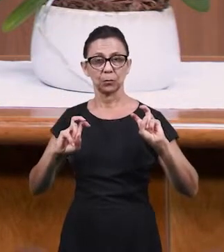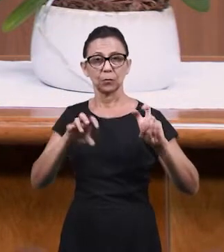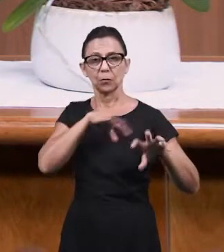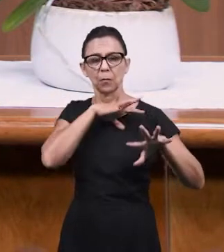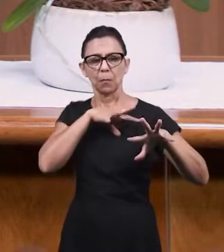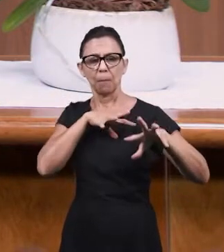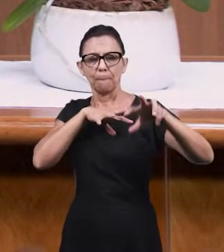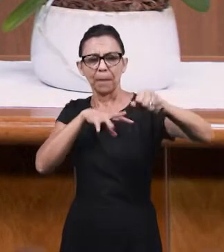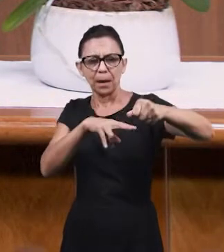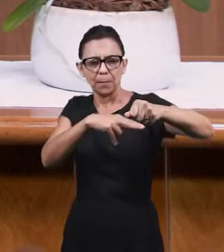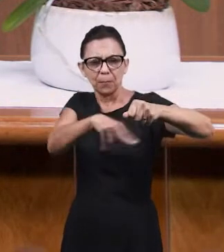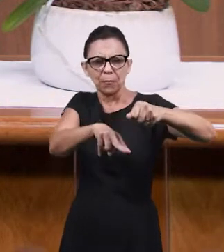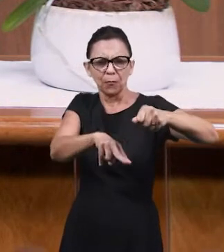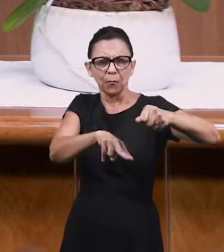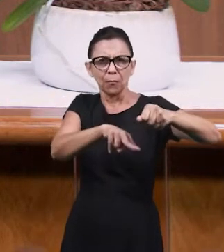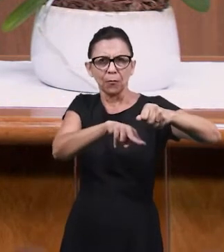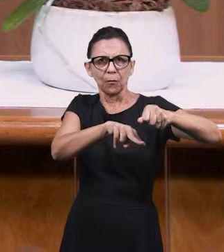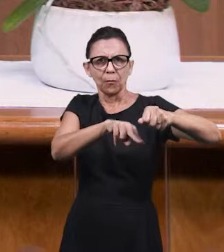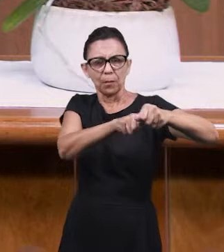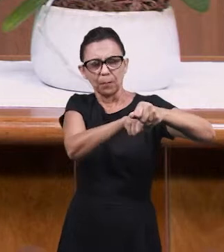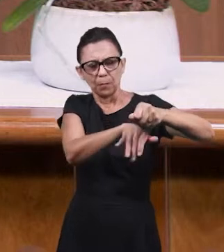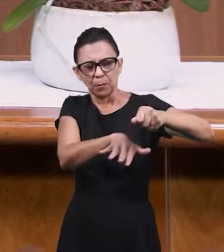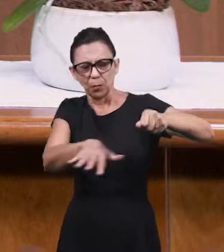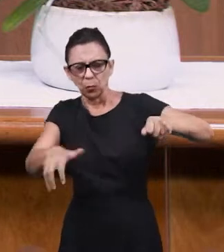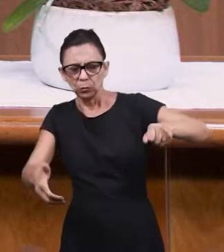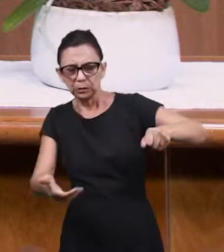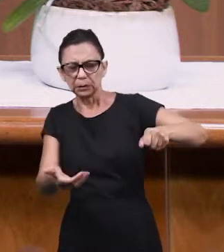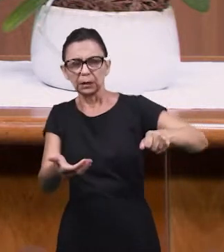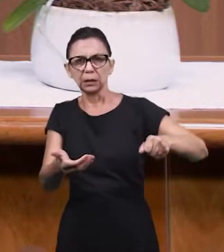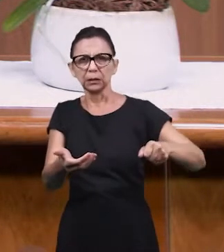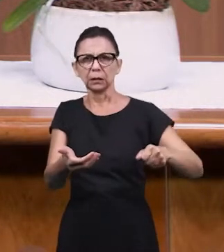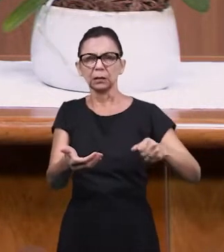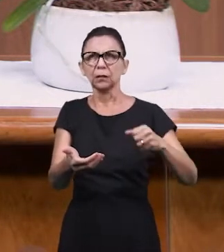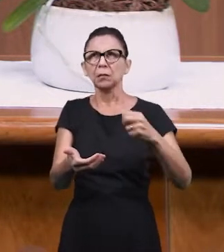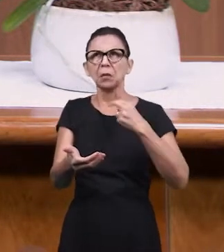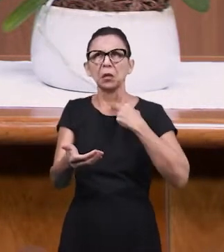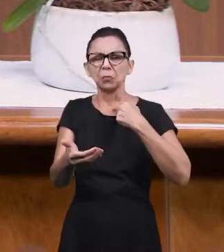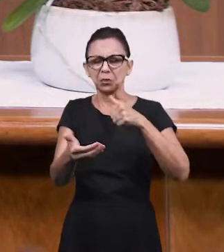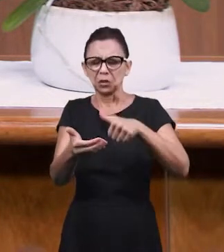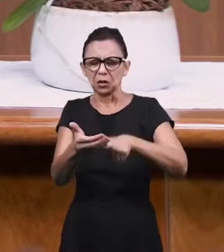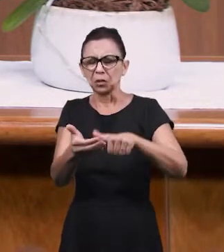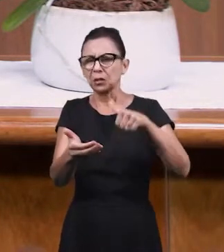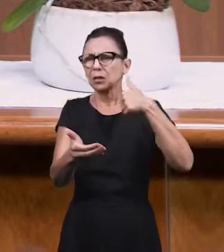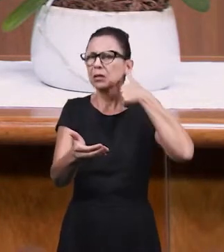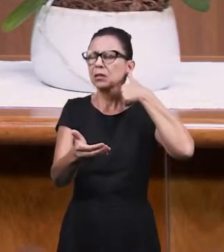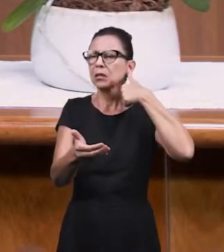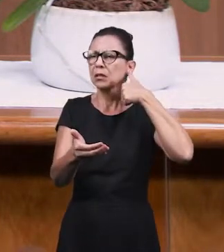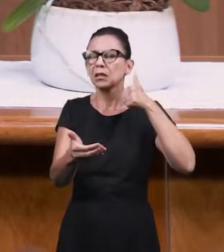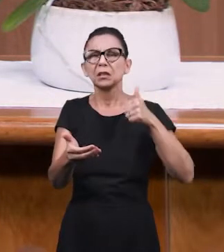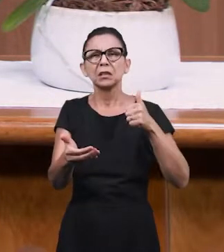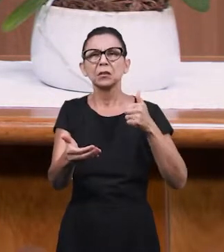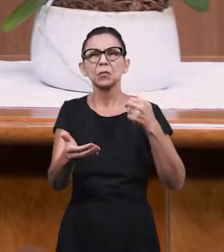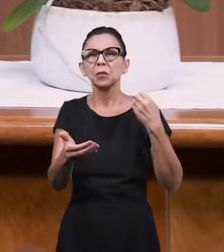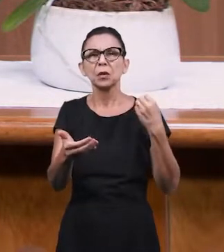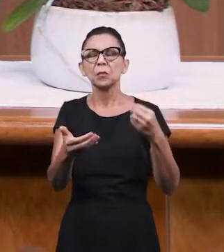passait sur le lobe de l'oreille droite. Mais pourquoi l'oreille